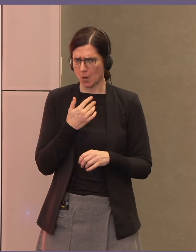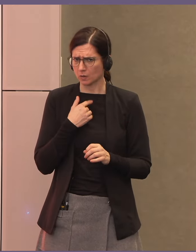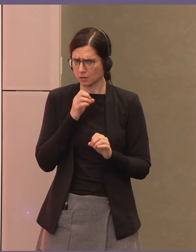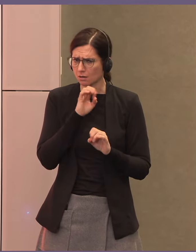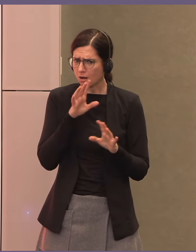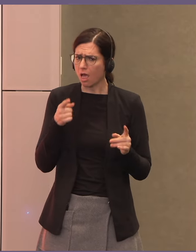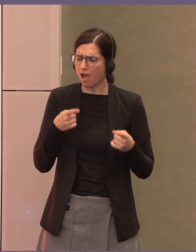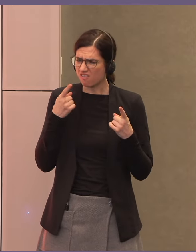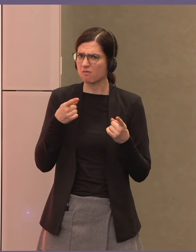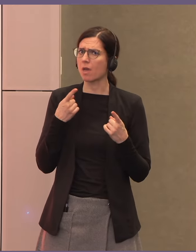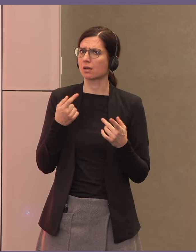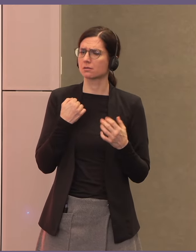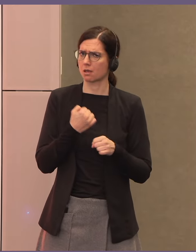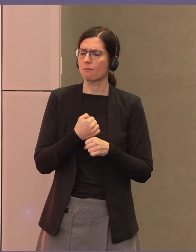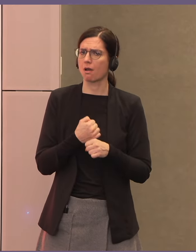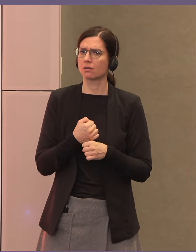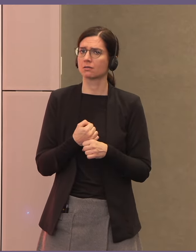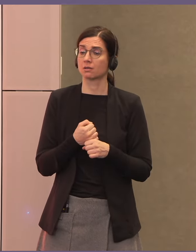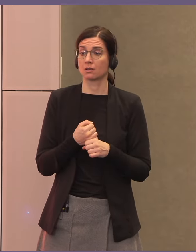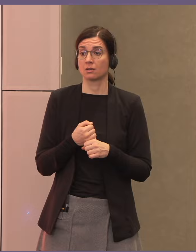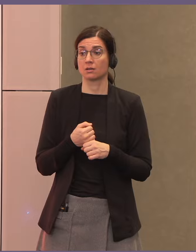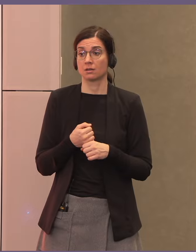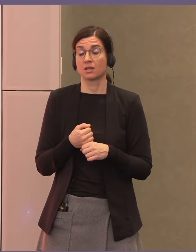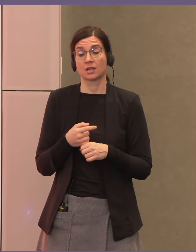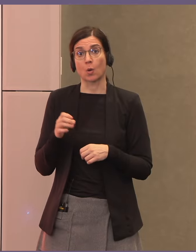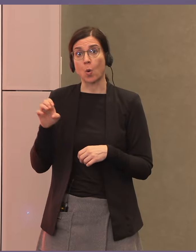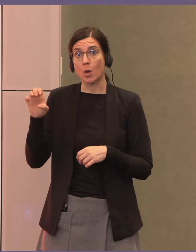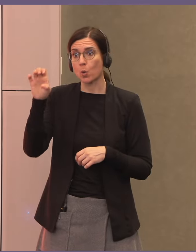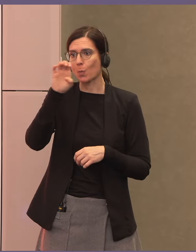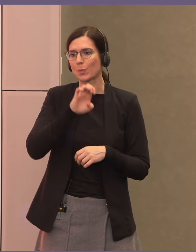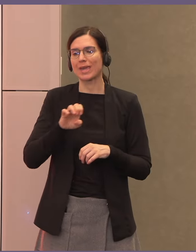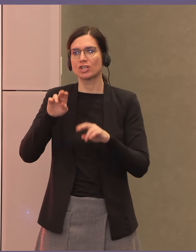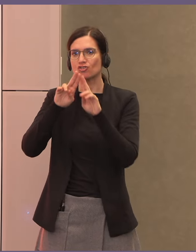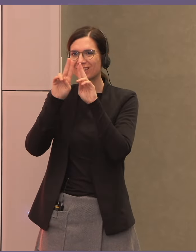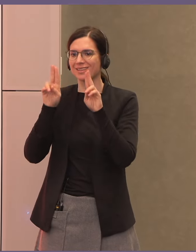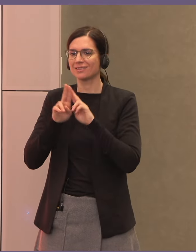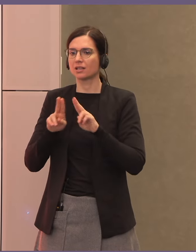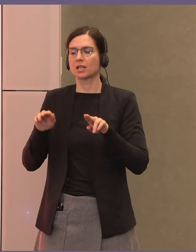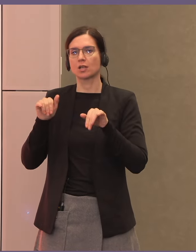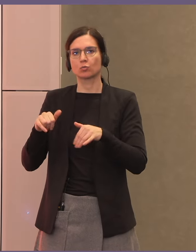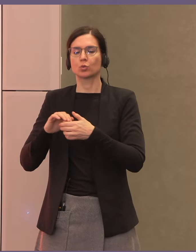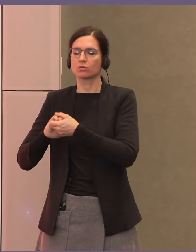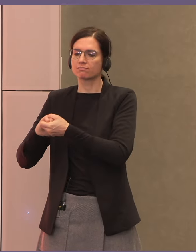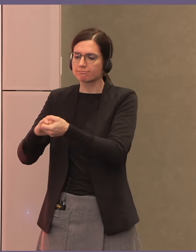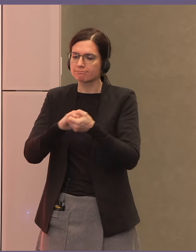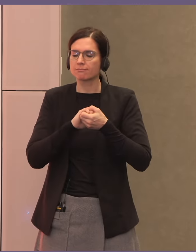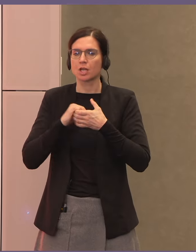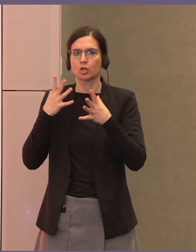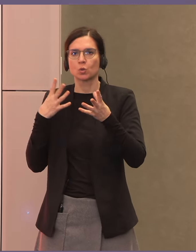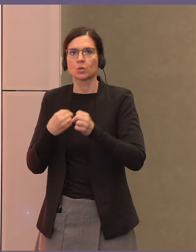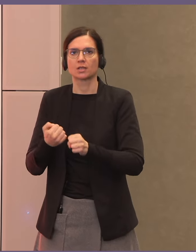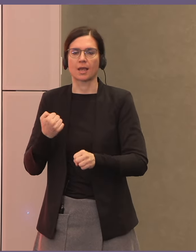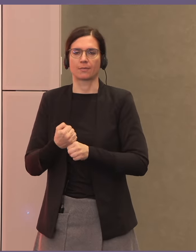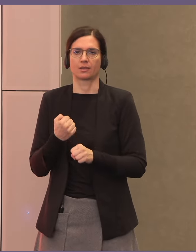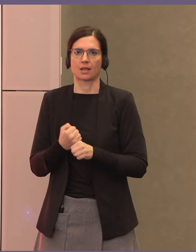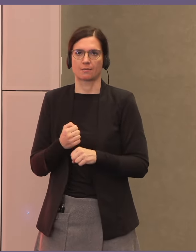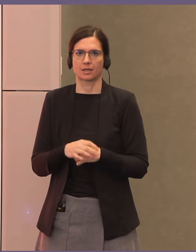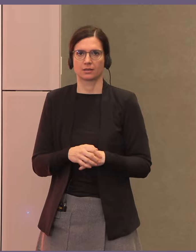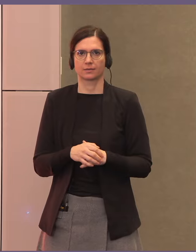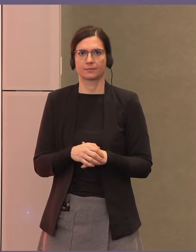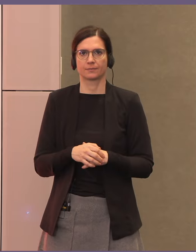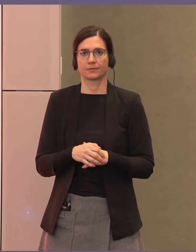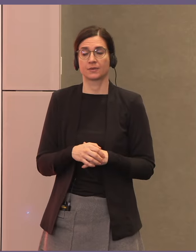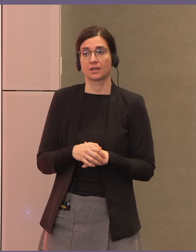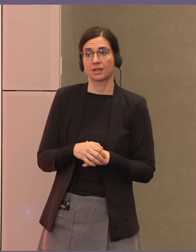aufmerksam machen erfordert dass wir europäisch international zusammenarbeiten ich schaue und